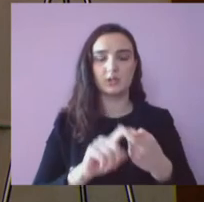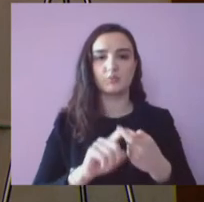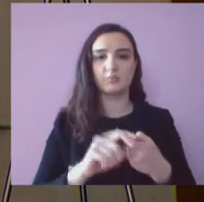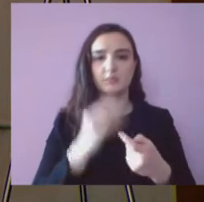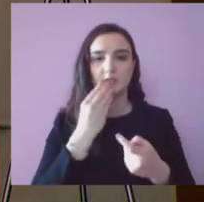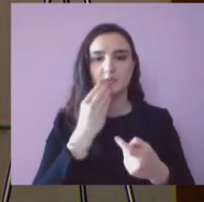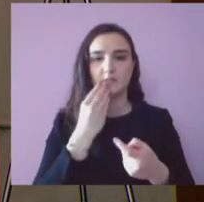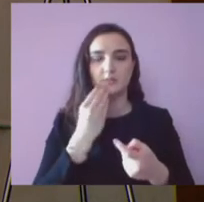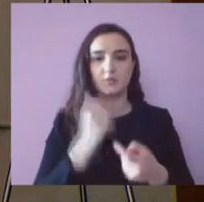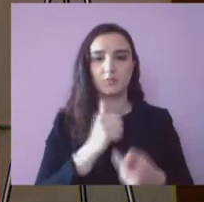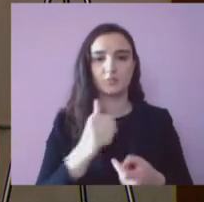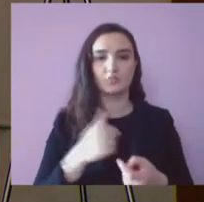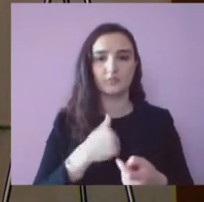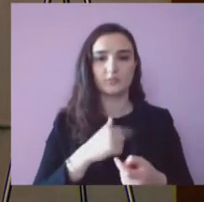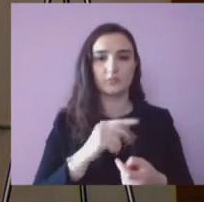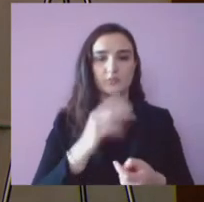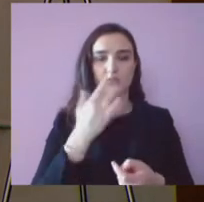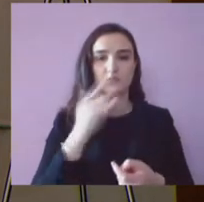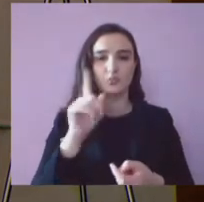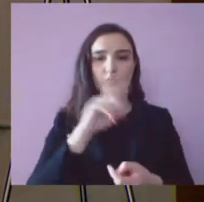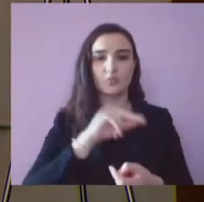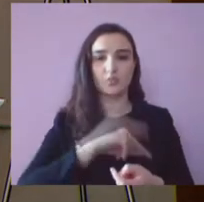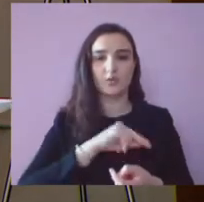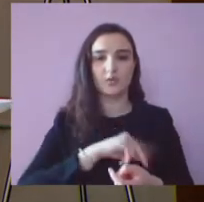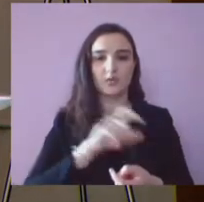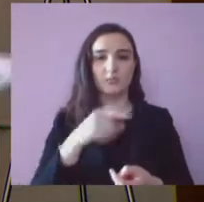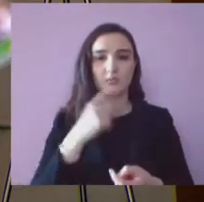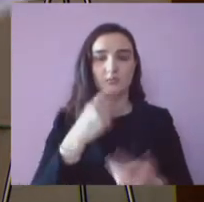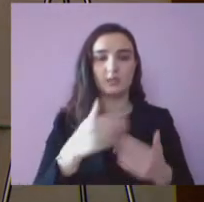ჩვენი უცხოელი კოლეგები ამბობენ და ხელი შეუწყოს